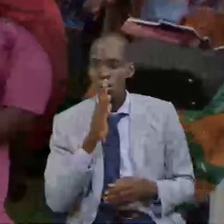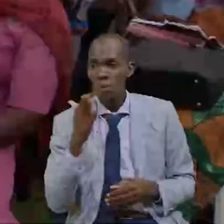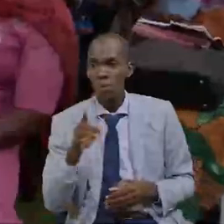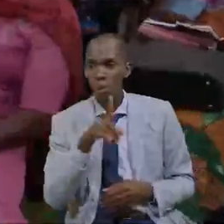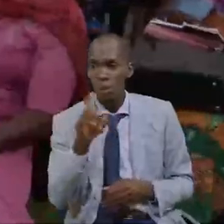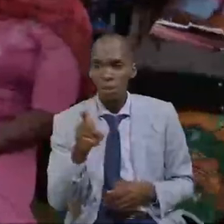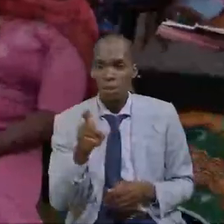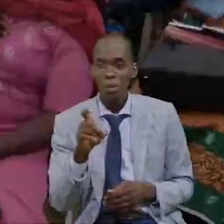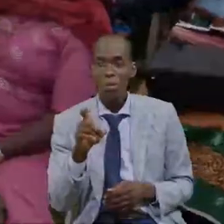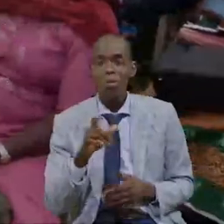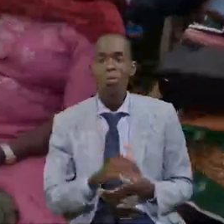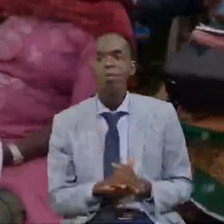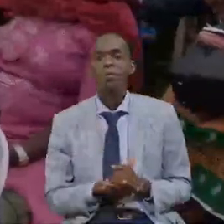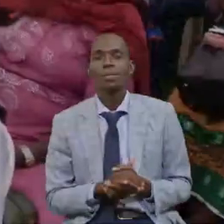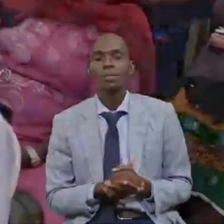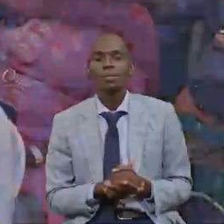Et toi,